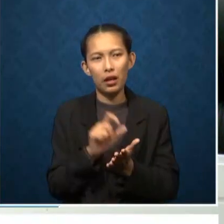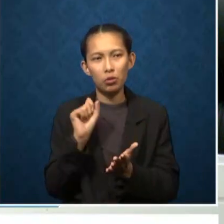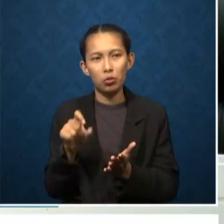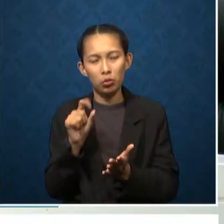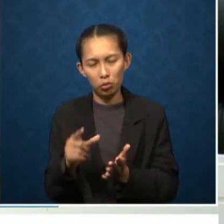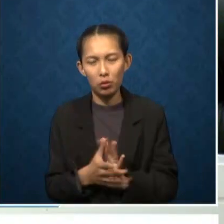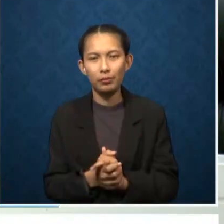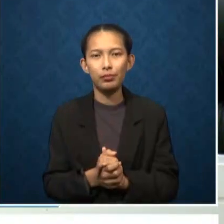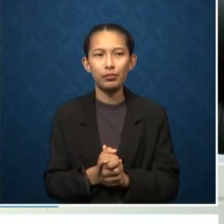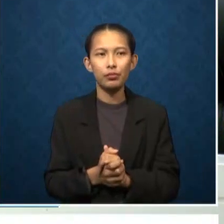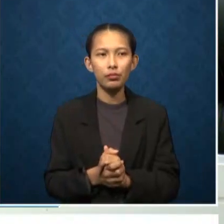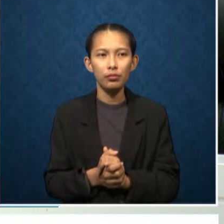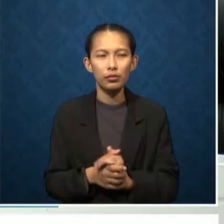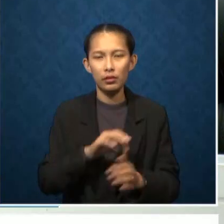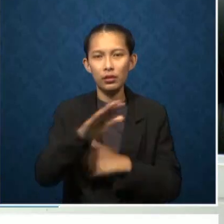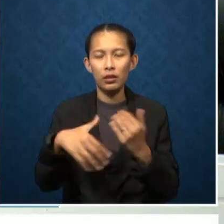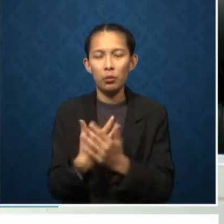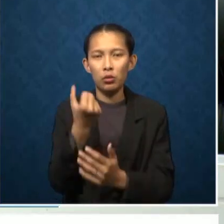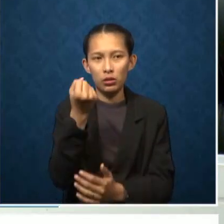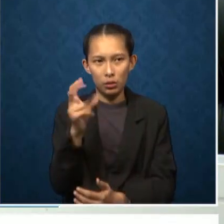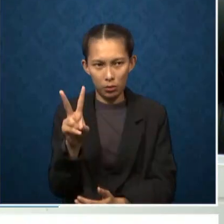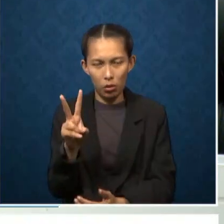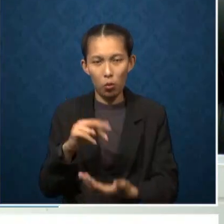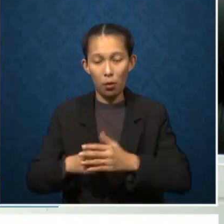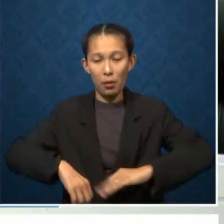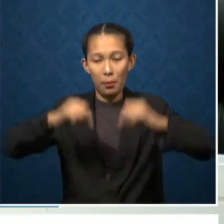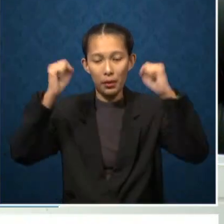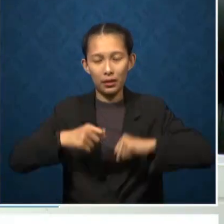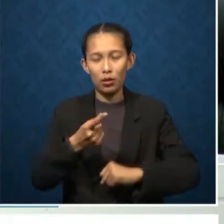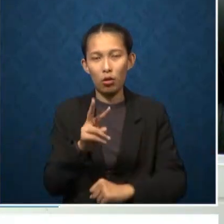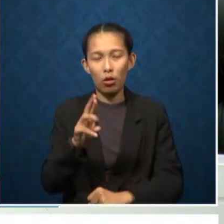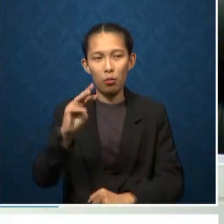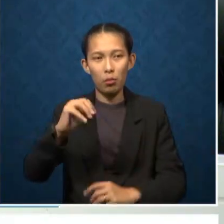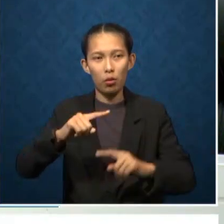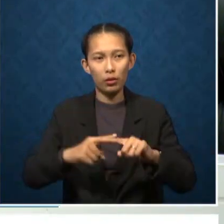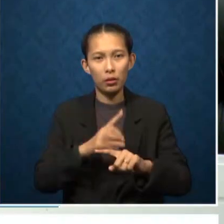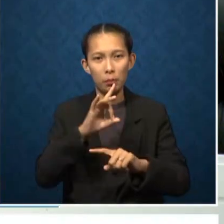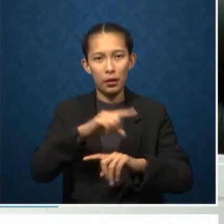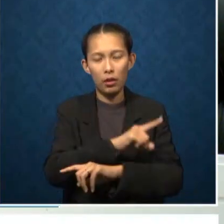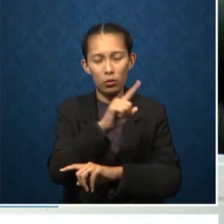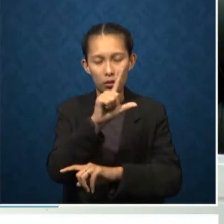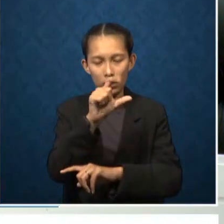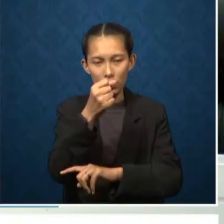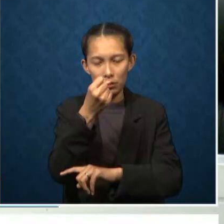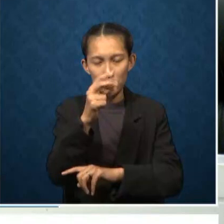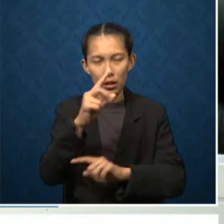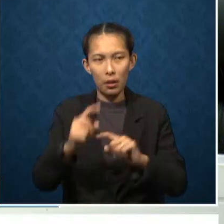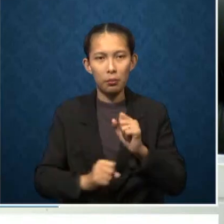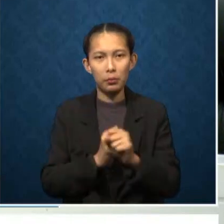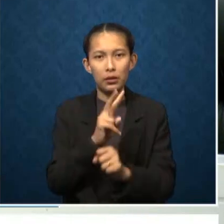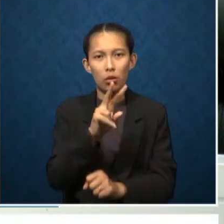agenda e-service 12บริการอันนี้เป็นมติครม.เมื่อวันที่3สิงหาคม2564นะคะ